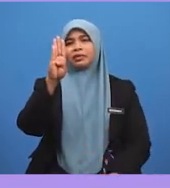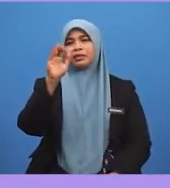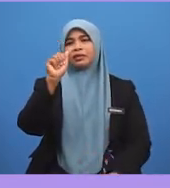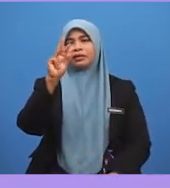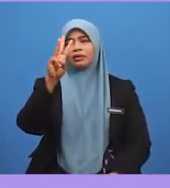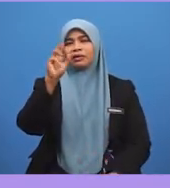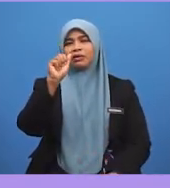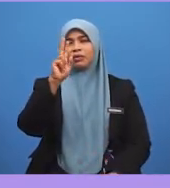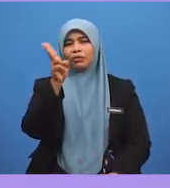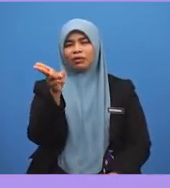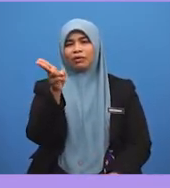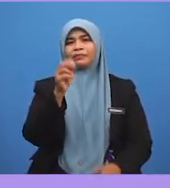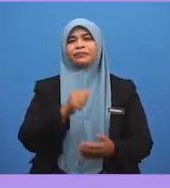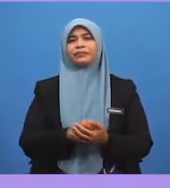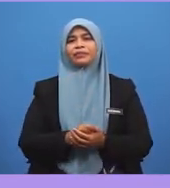bawah.